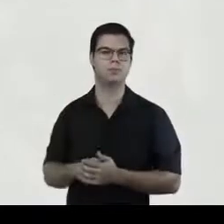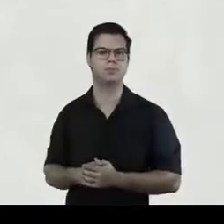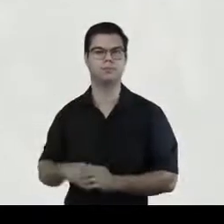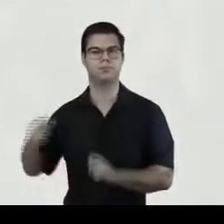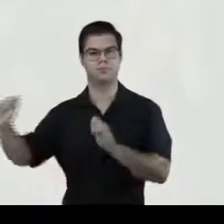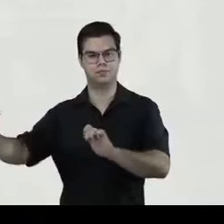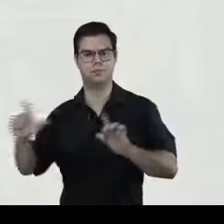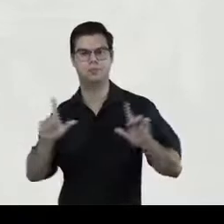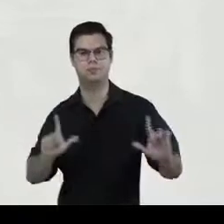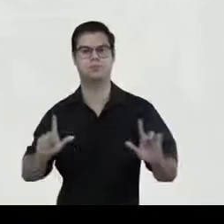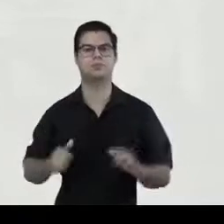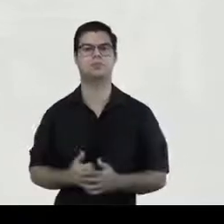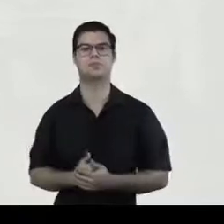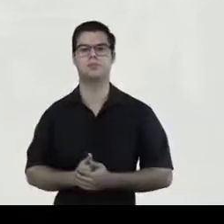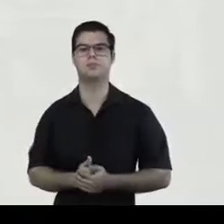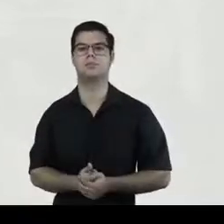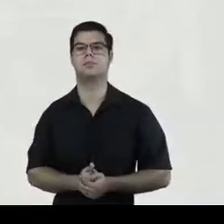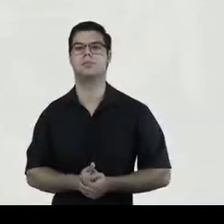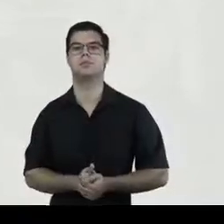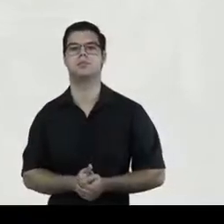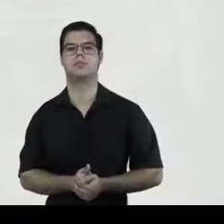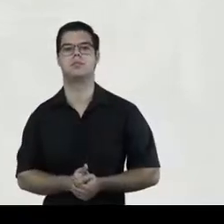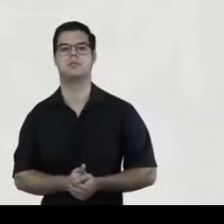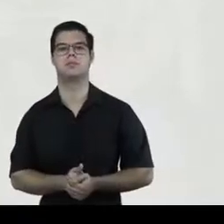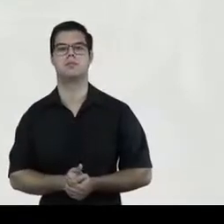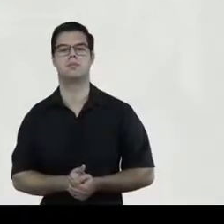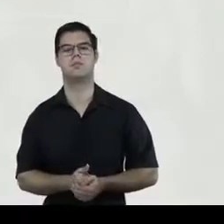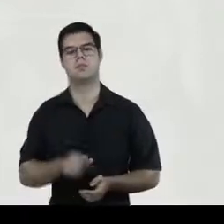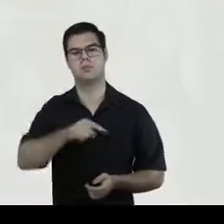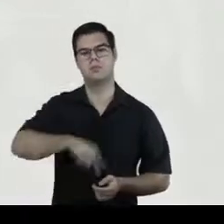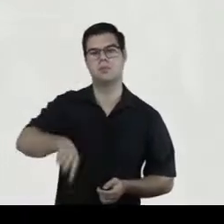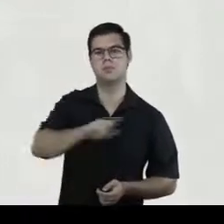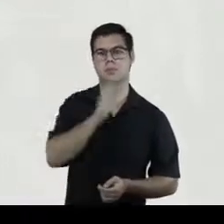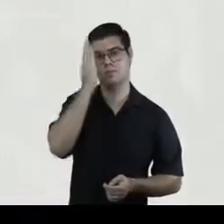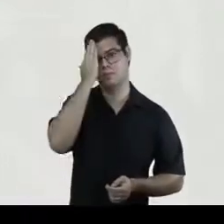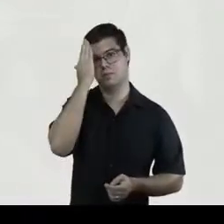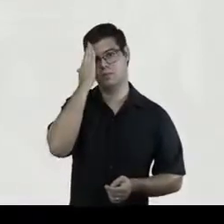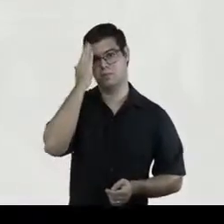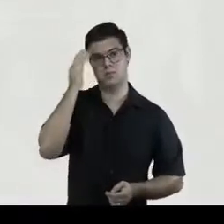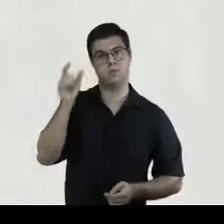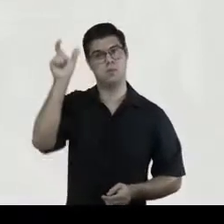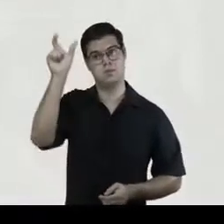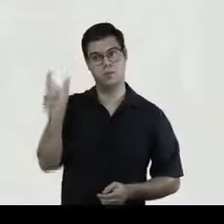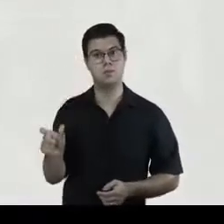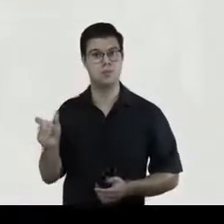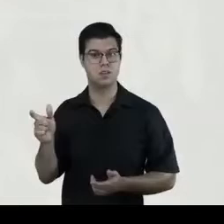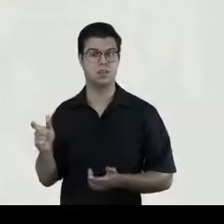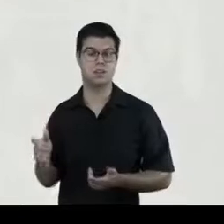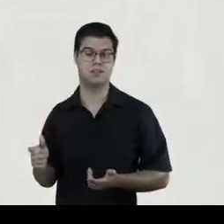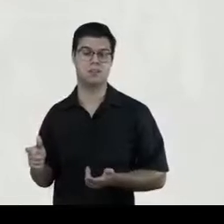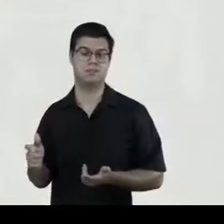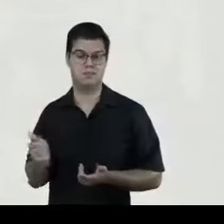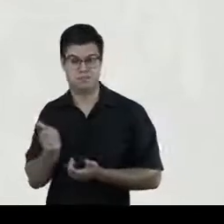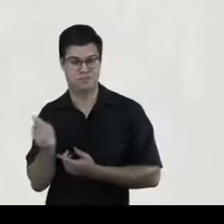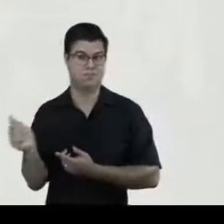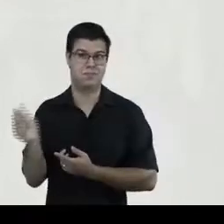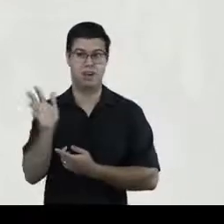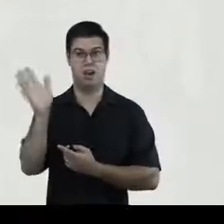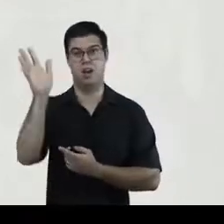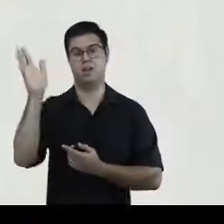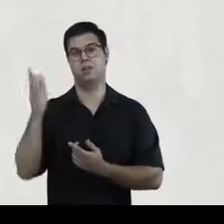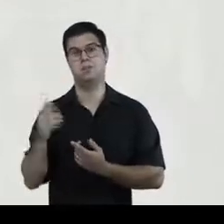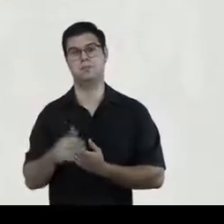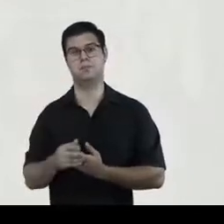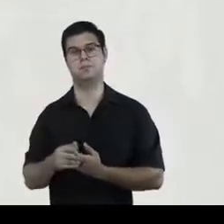Voilà, on sait qu'il a acheté très cher un exemplaire de Louise Labbé